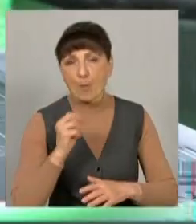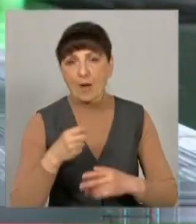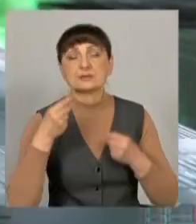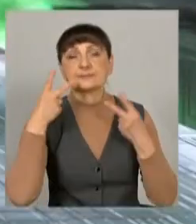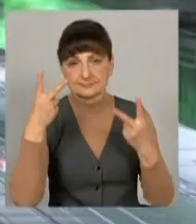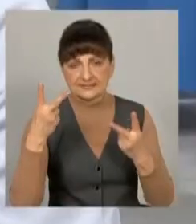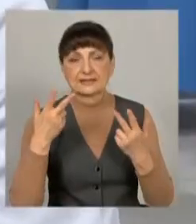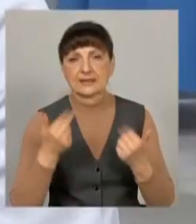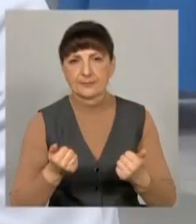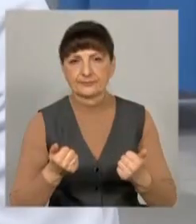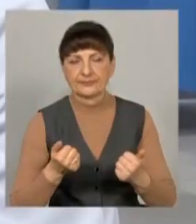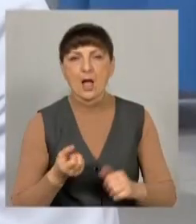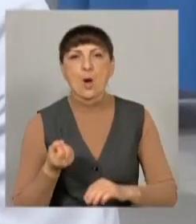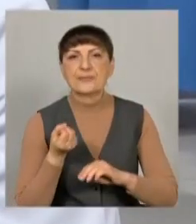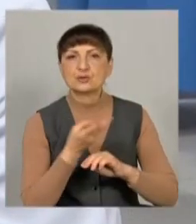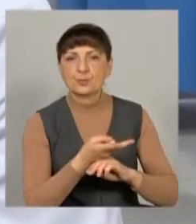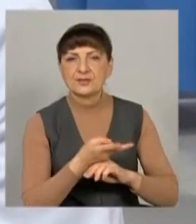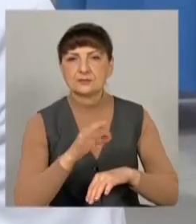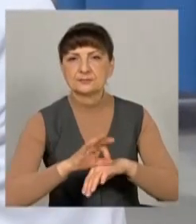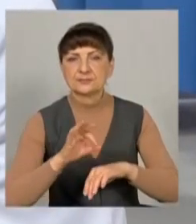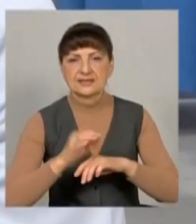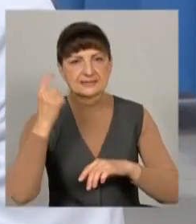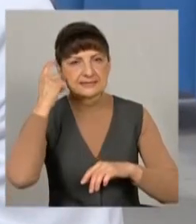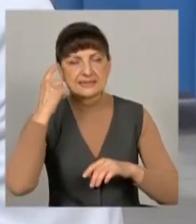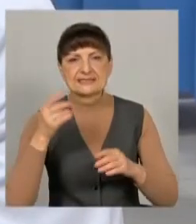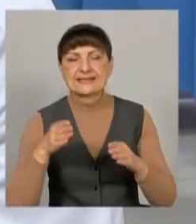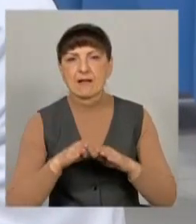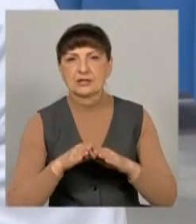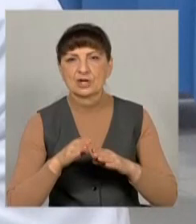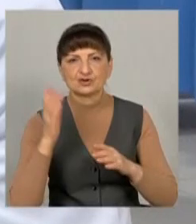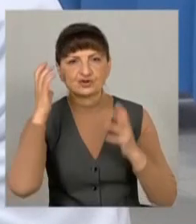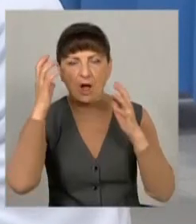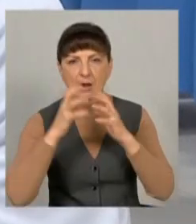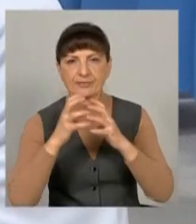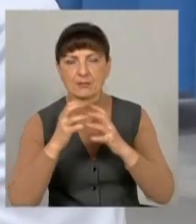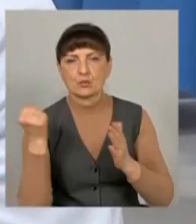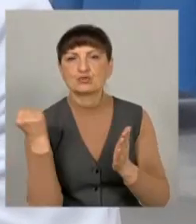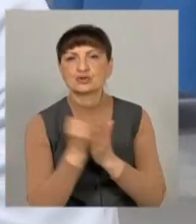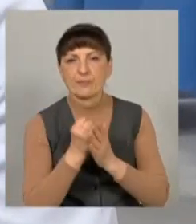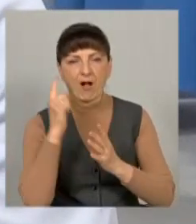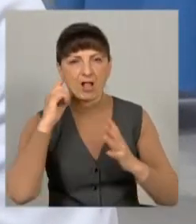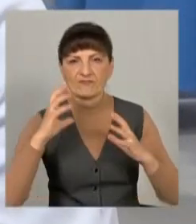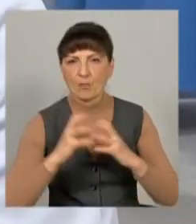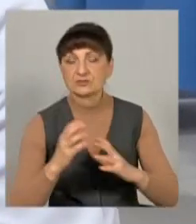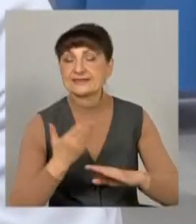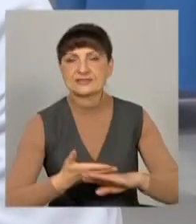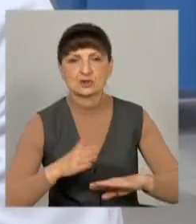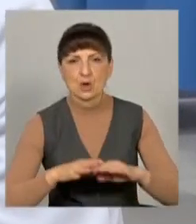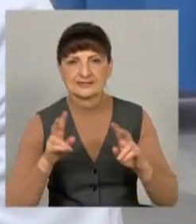в сознании. Поступил с диагнозом закрытая черепно-мозговая травма, ушиб головного мозга тяжелой